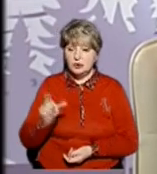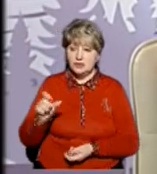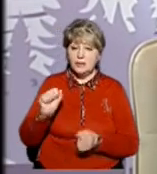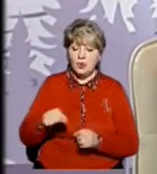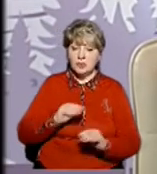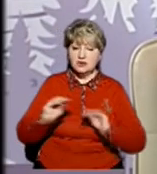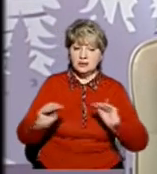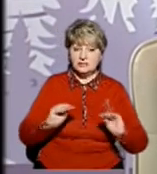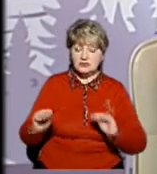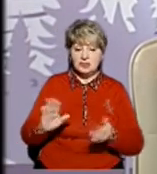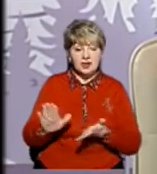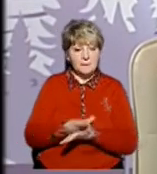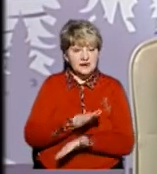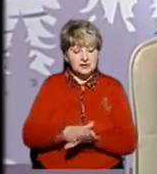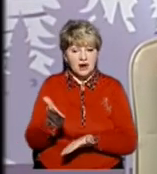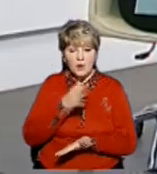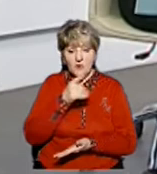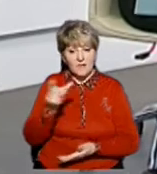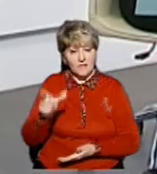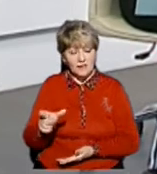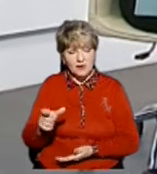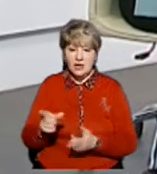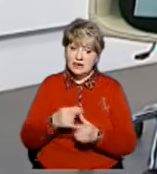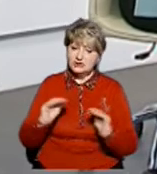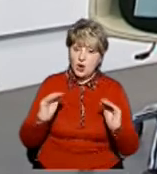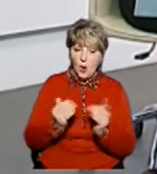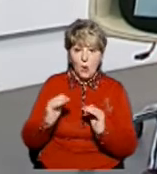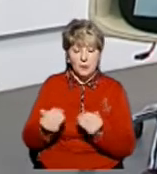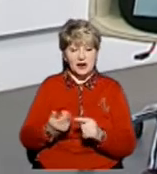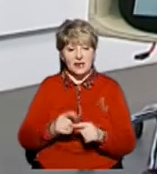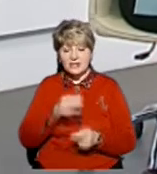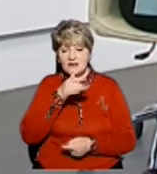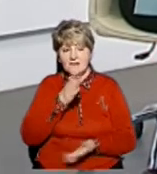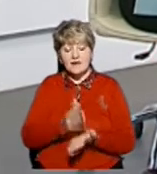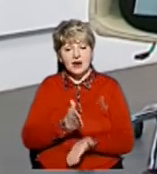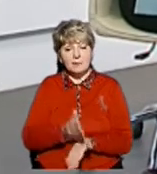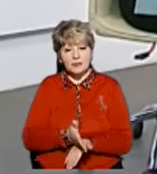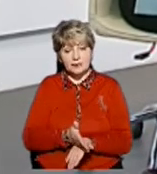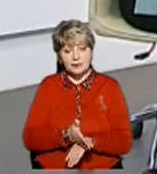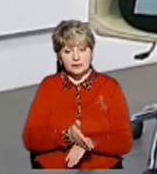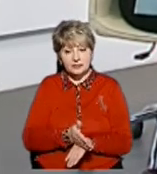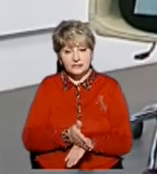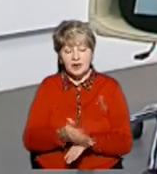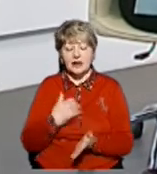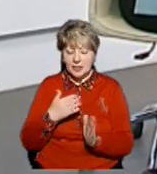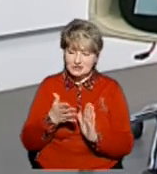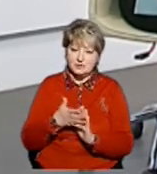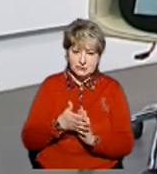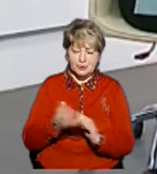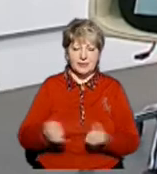можуть розміщатися безкоштовно на певний період часу. До речі, чи обмежений цей час перебування? Яких... Так, я